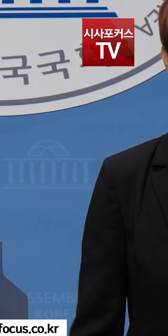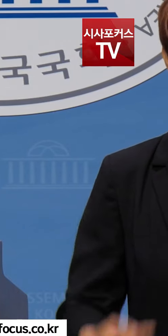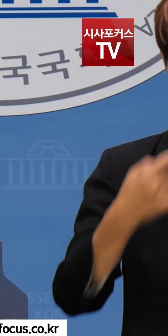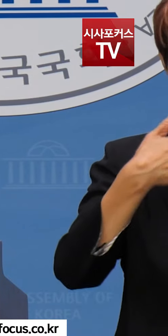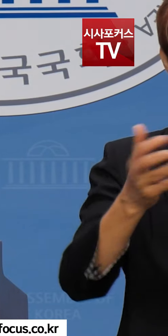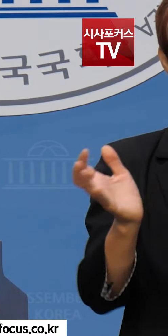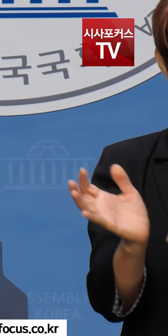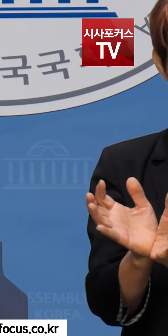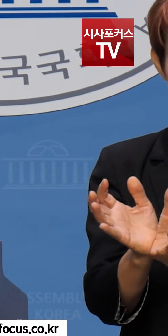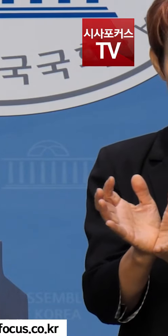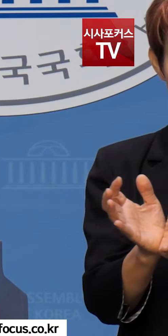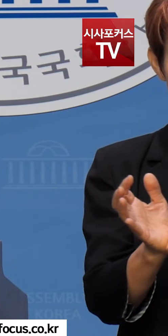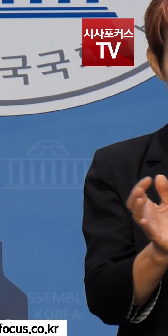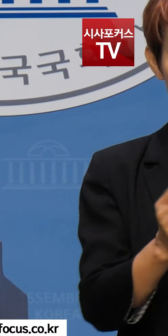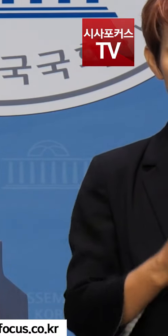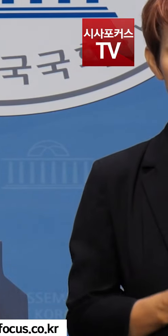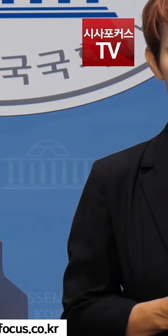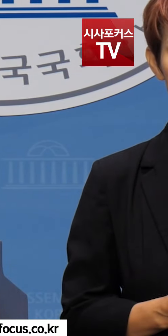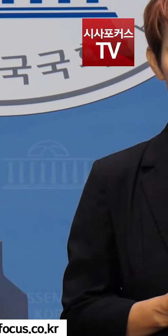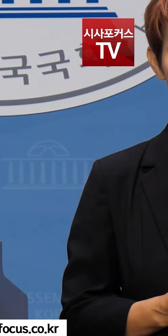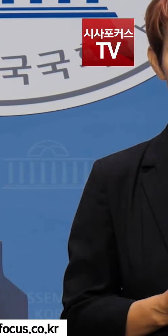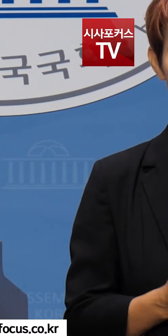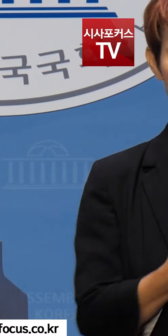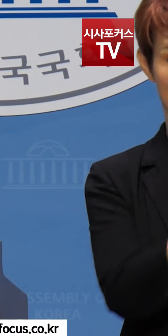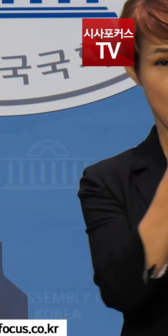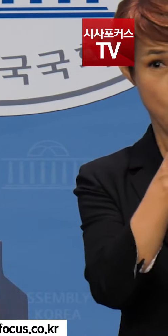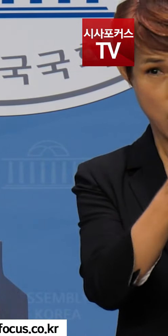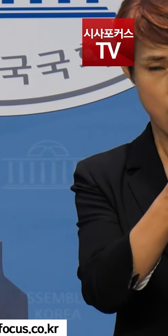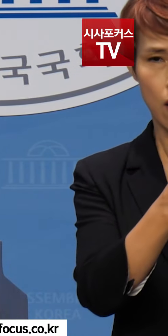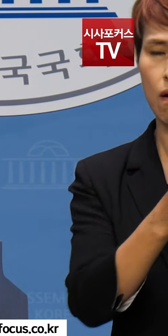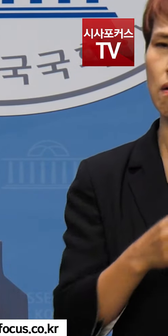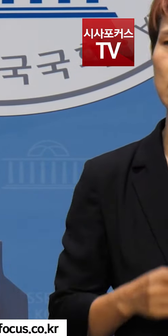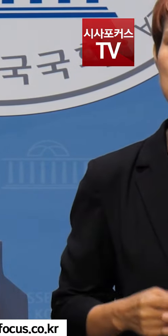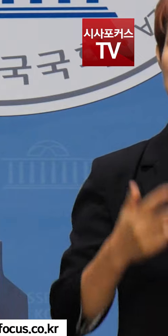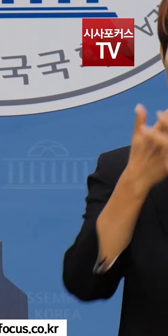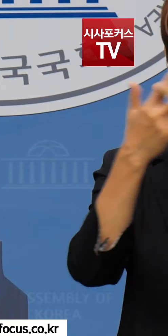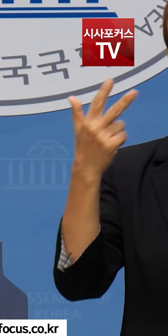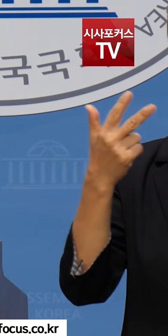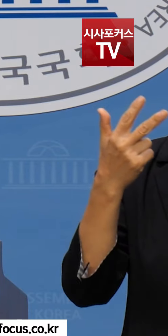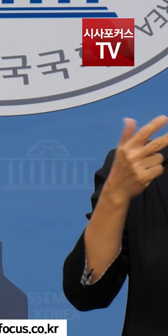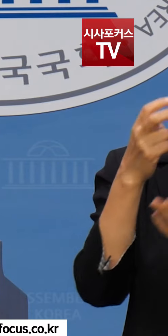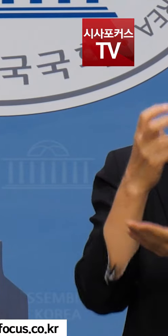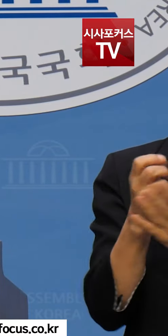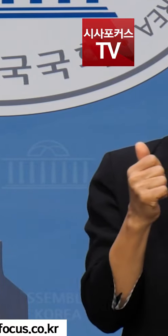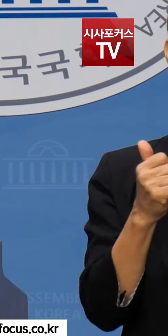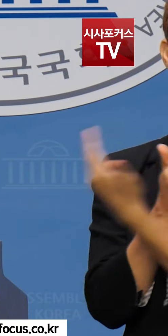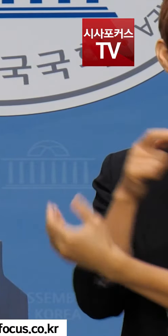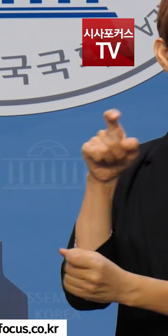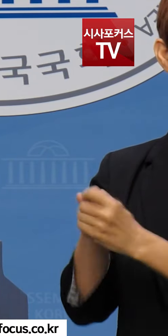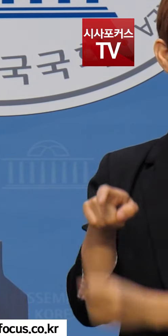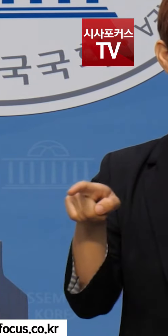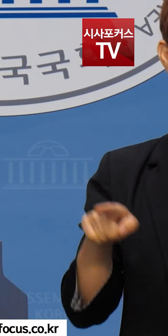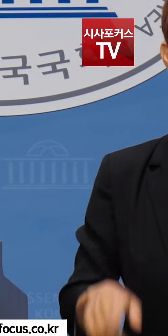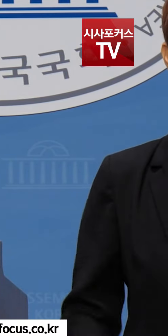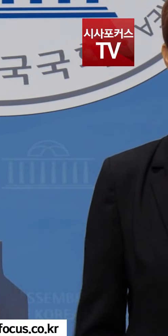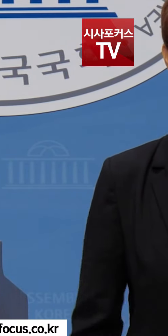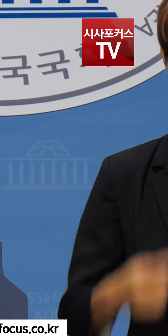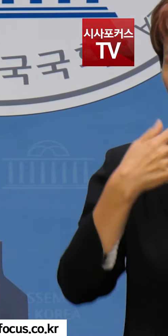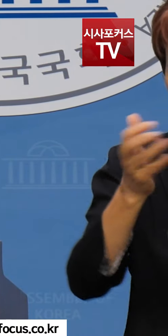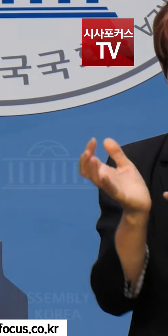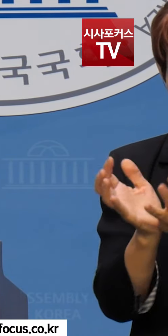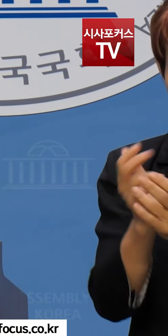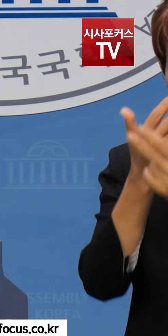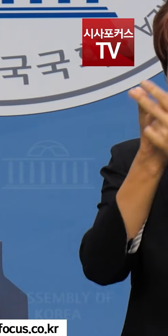민주당의 억지 탄핵은 이재명 전 대표의 사법 리스크를 더욱 드러낼 뿐입니다. 민주당의